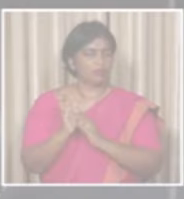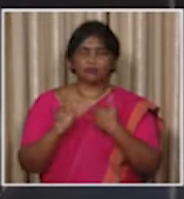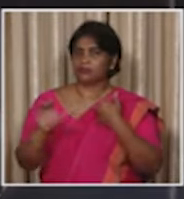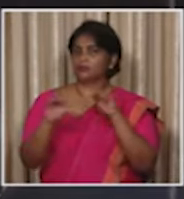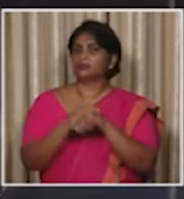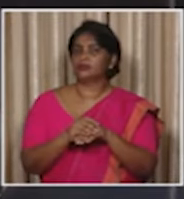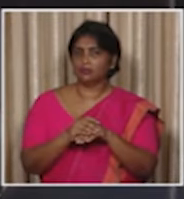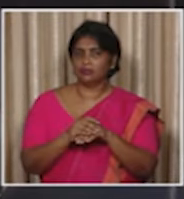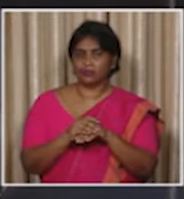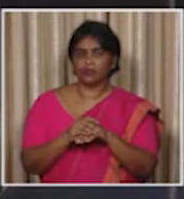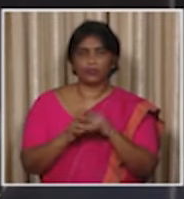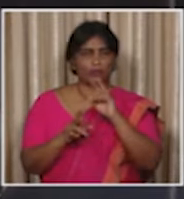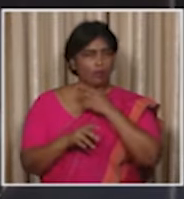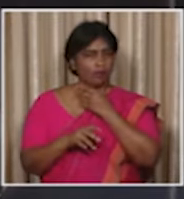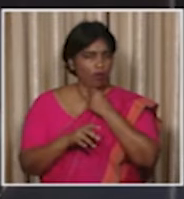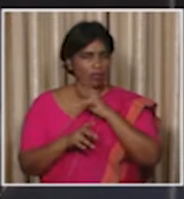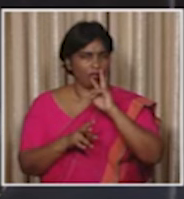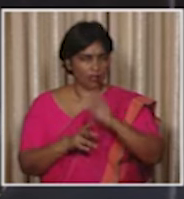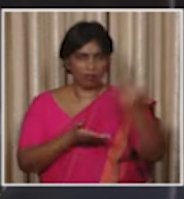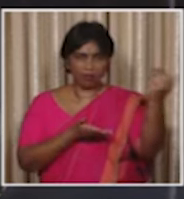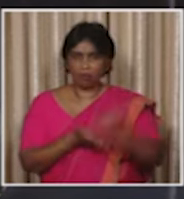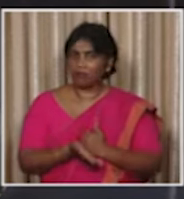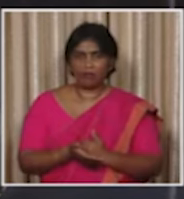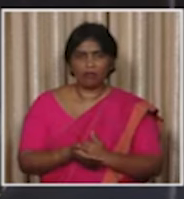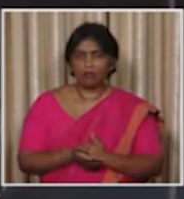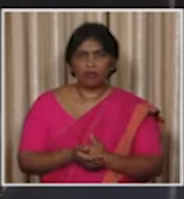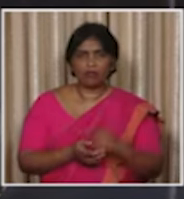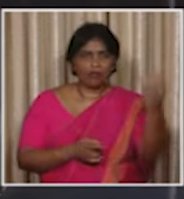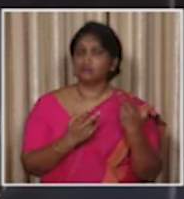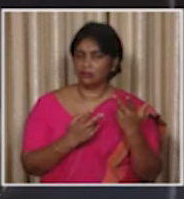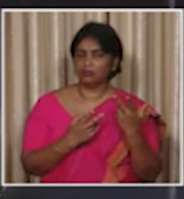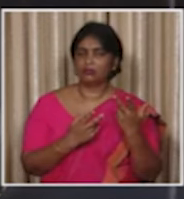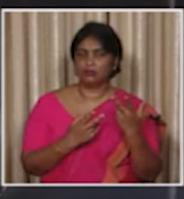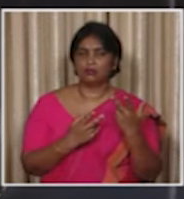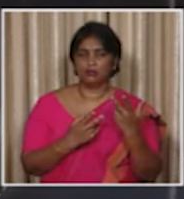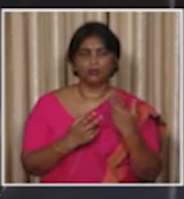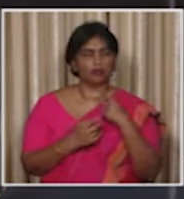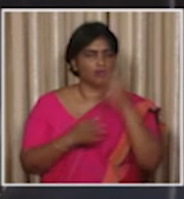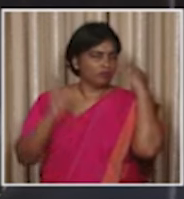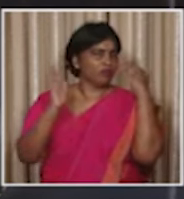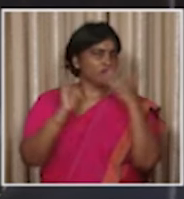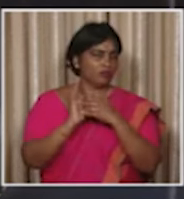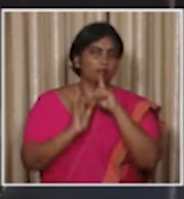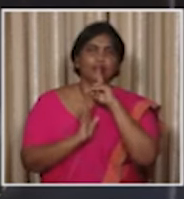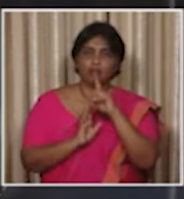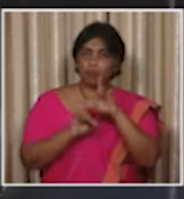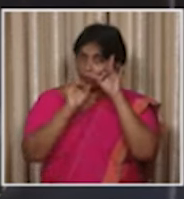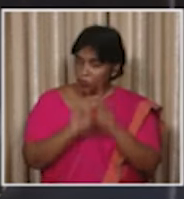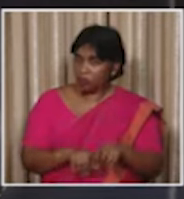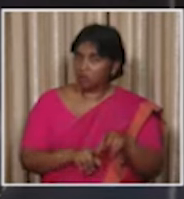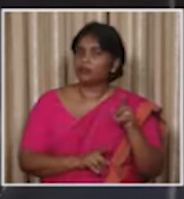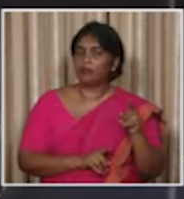ඇවිල්ලා අපිට අසත්‍ය තොරතුරු වාර්තා කරන්න කිසි නිලධාරියෙකුට හැකියාවක් නැහැ. මම ඔබතුමාගේ අවධානයට යොමු කරන්නේ එහෙම වෙලා